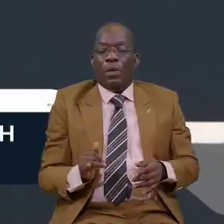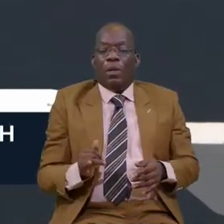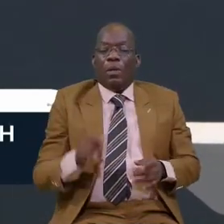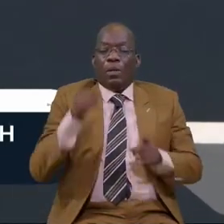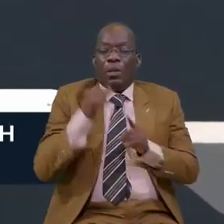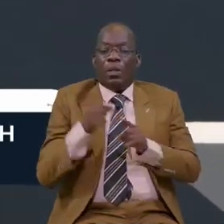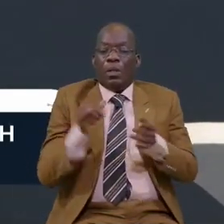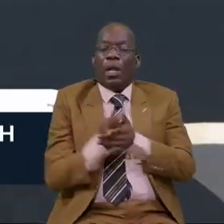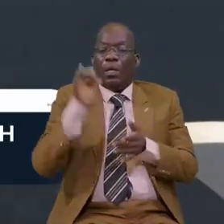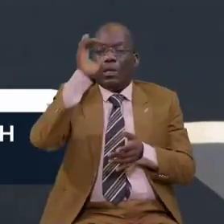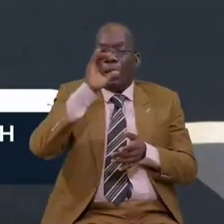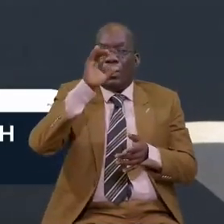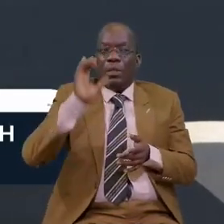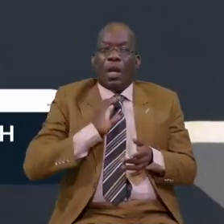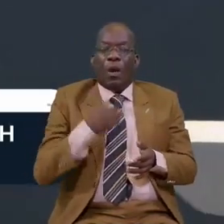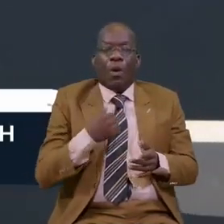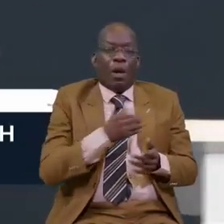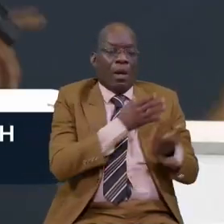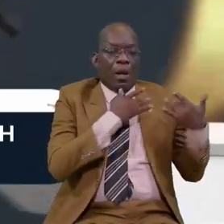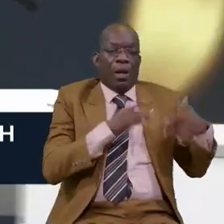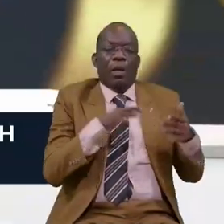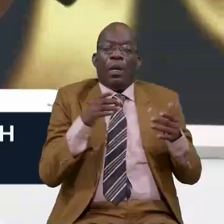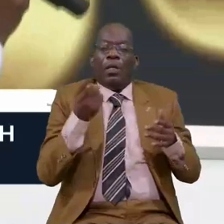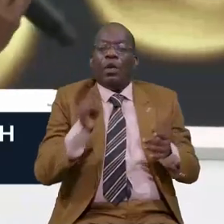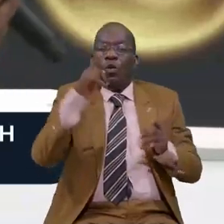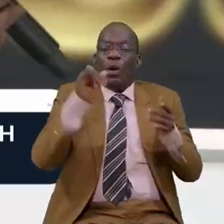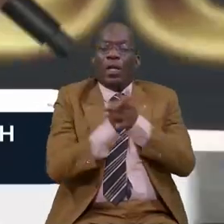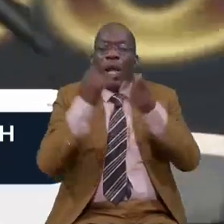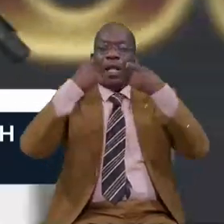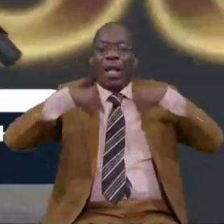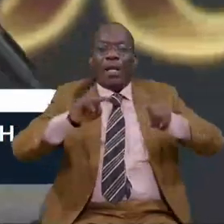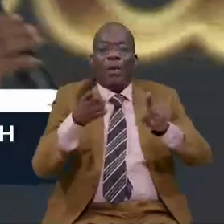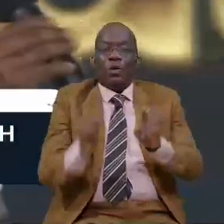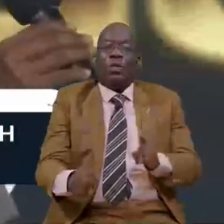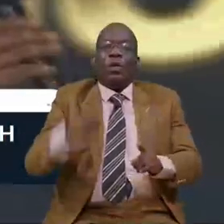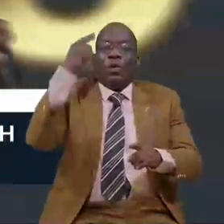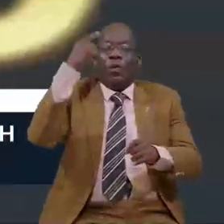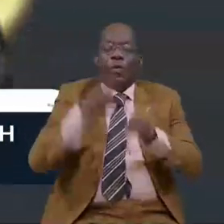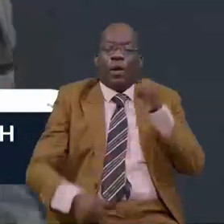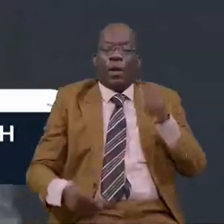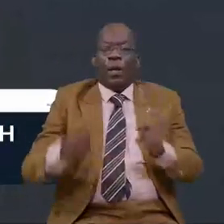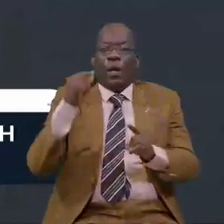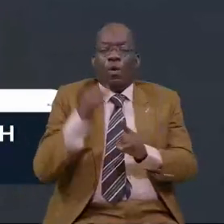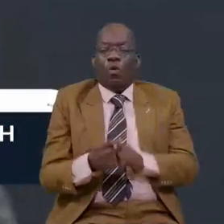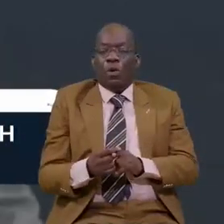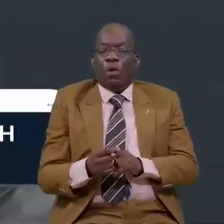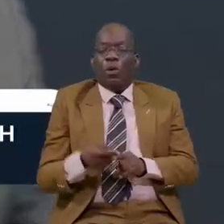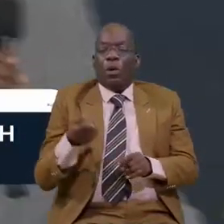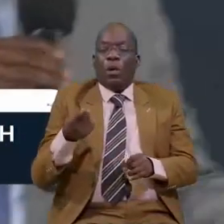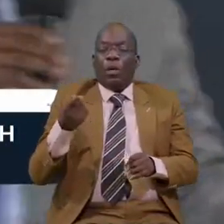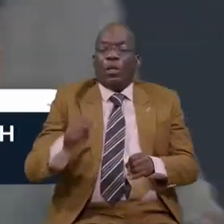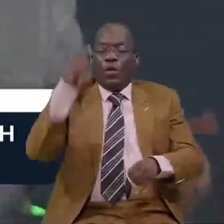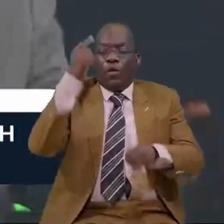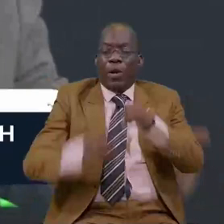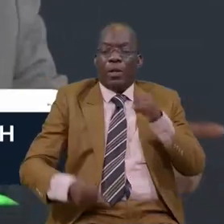final. C'est lui qui sonde nos cœurs. Et c'est lui qui